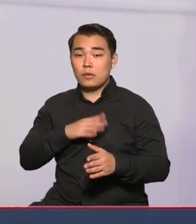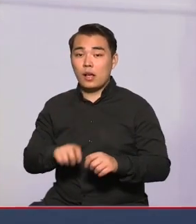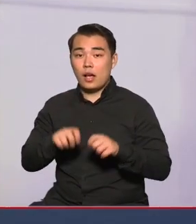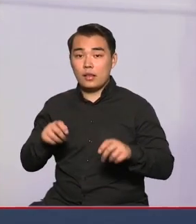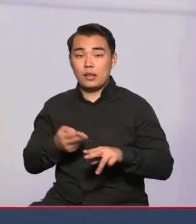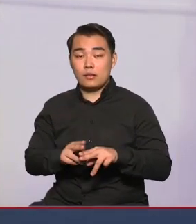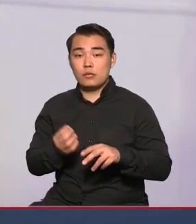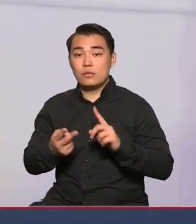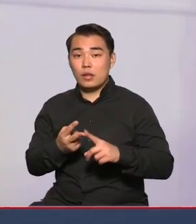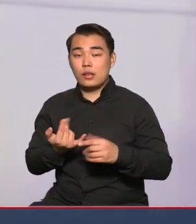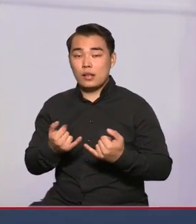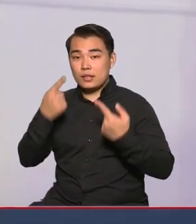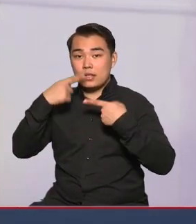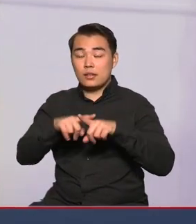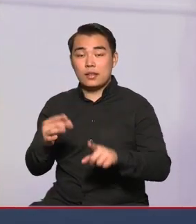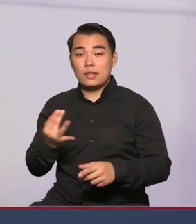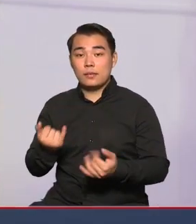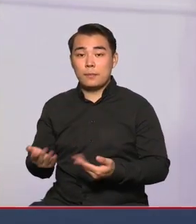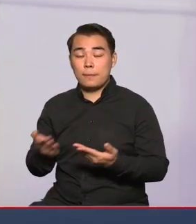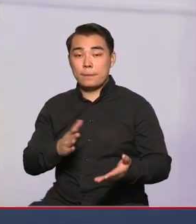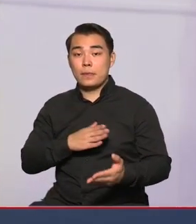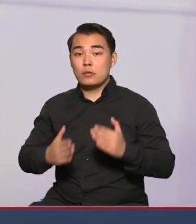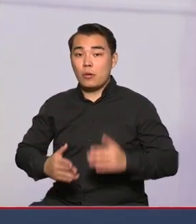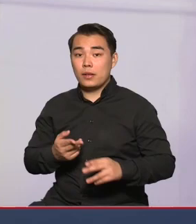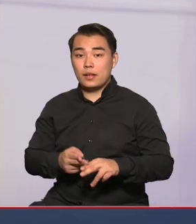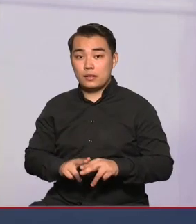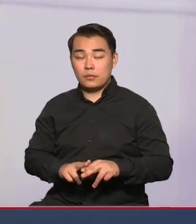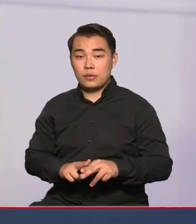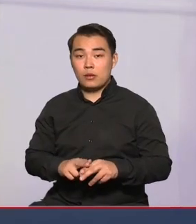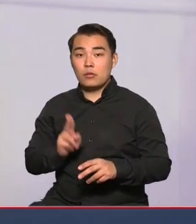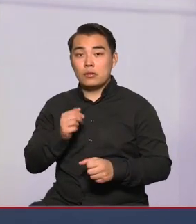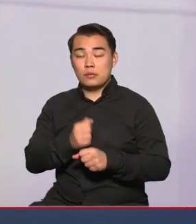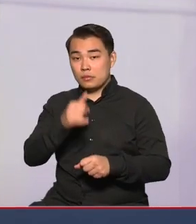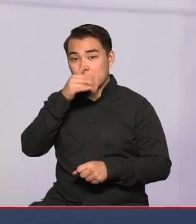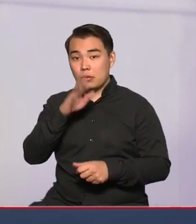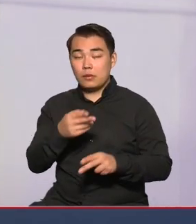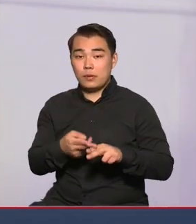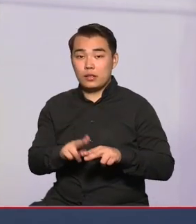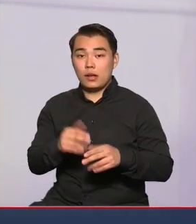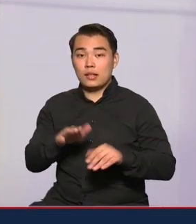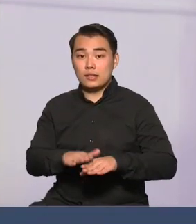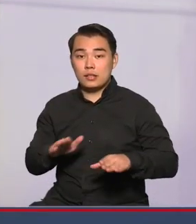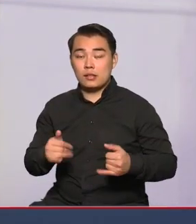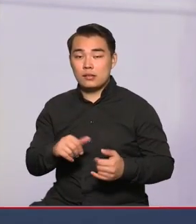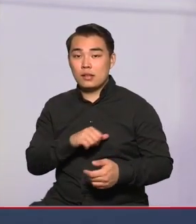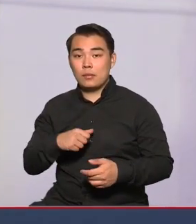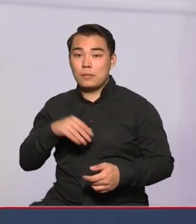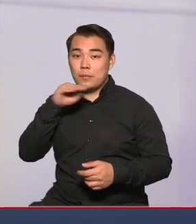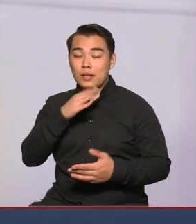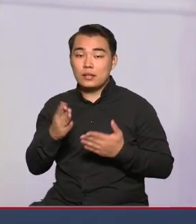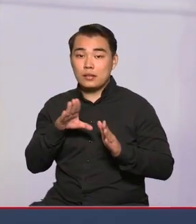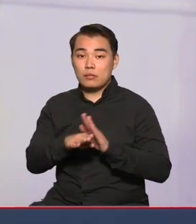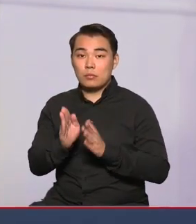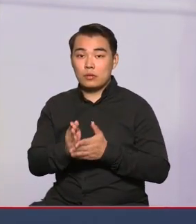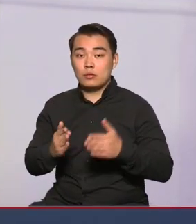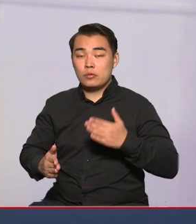Екінші, балаларды осы технология қызықтыру. Өткен робот деген екінің бірі жасай алмайды да оны. Сондықтан балалар бізде осы мамандыққа түссек осындай робот